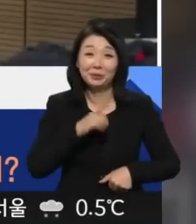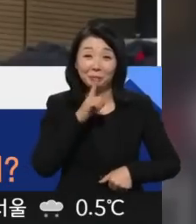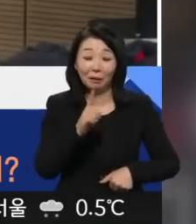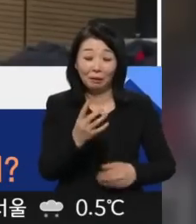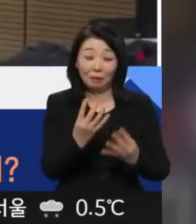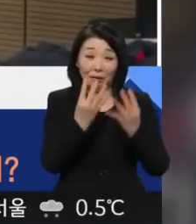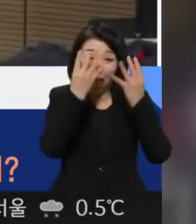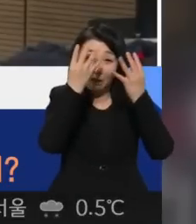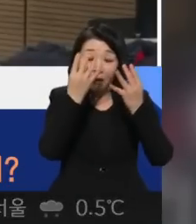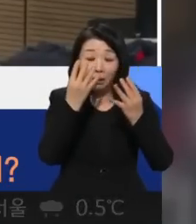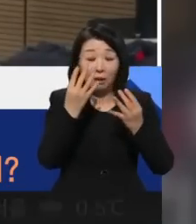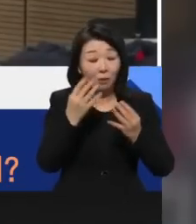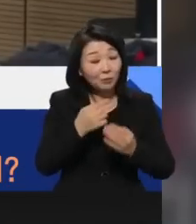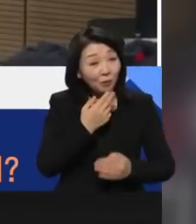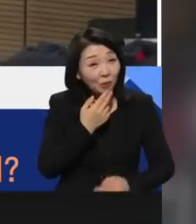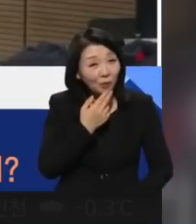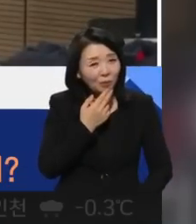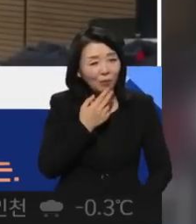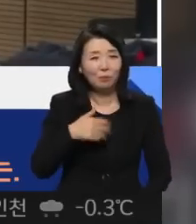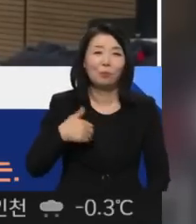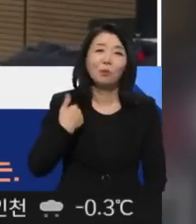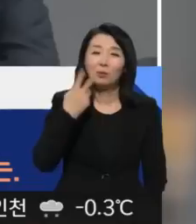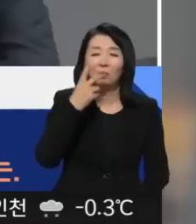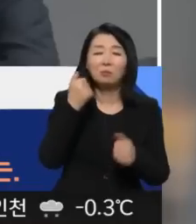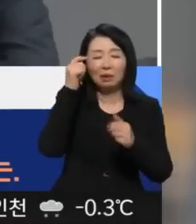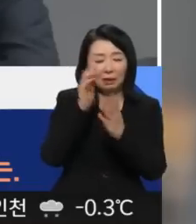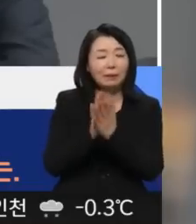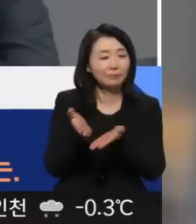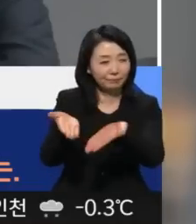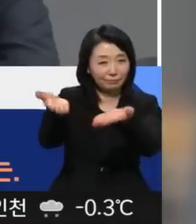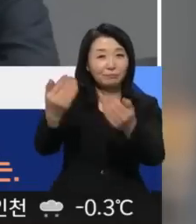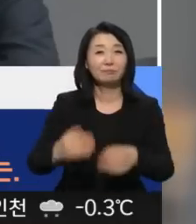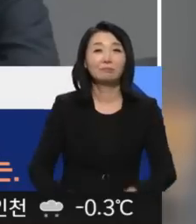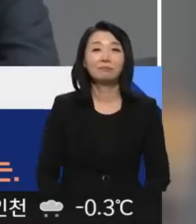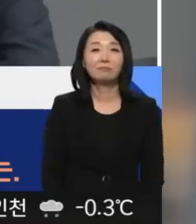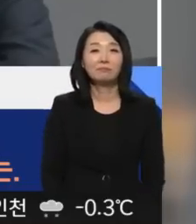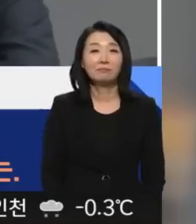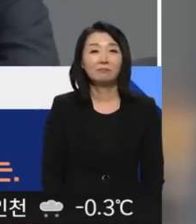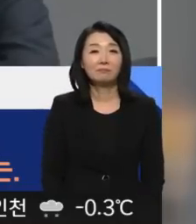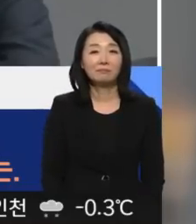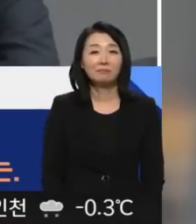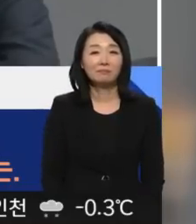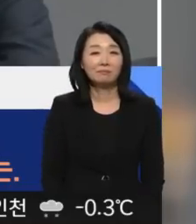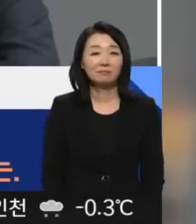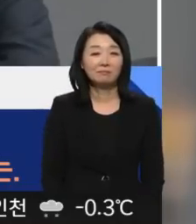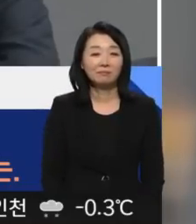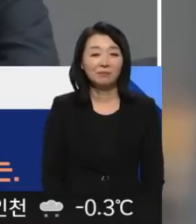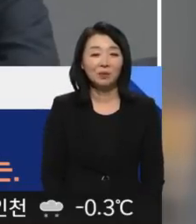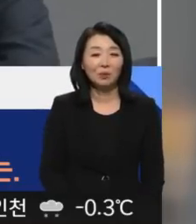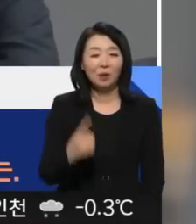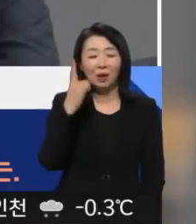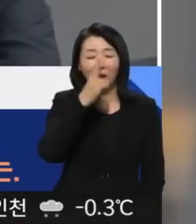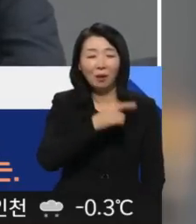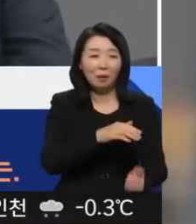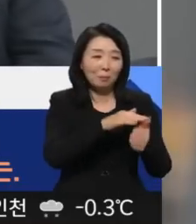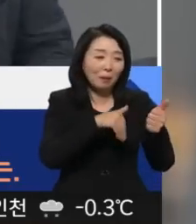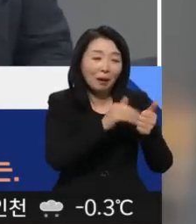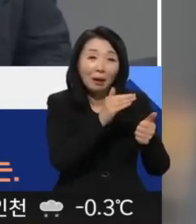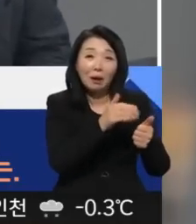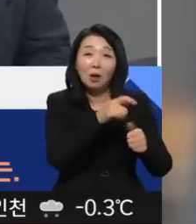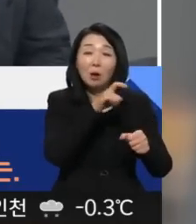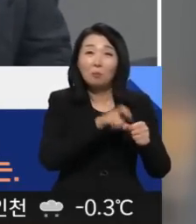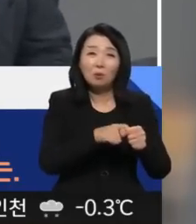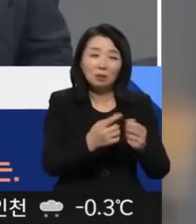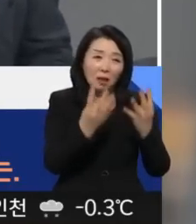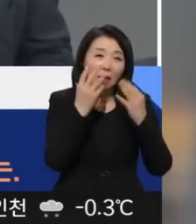구속영장 치지는 않을까요, 혹시? 그것도 뭐 검찰이 알아서 할 일이지. 못 뵙는 거 아닙니까? 망신 주기 위해서도 한번 칠 것 아닌가.